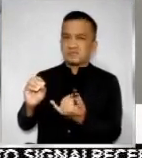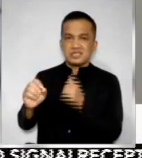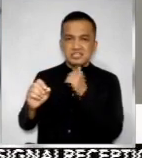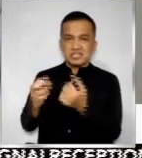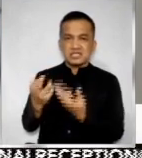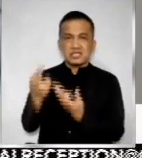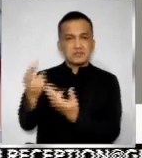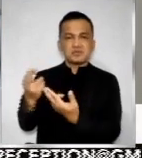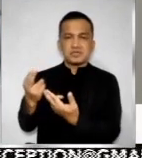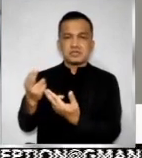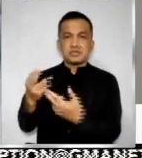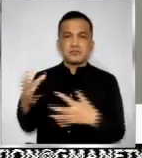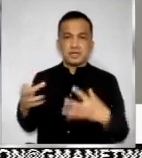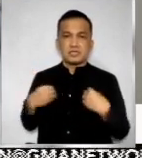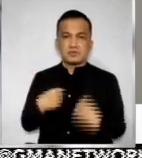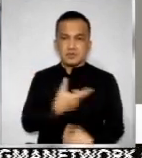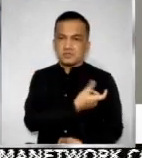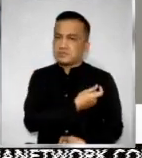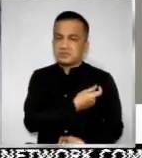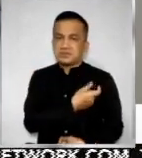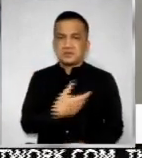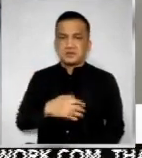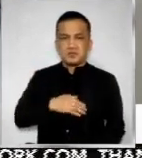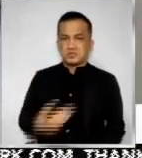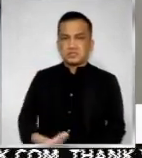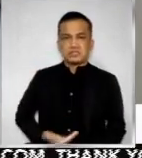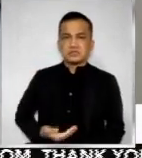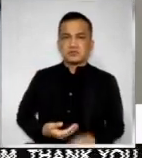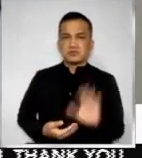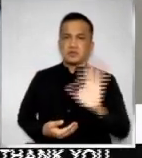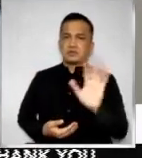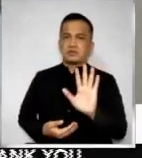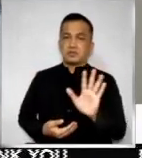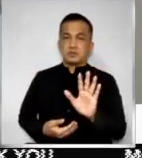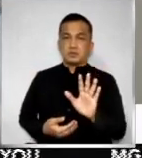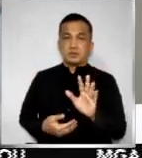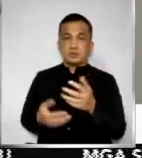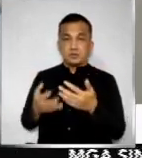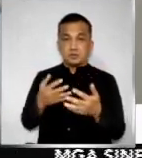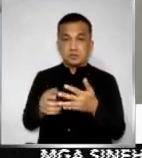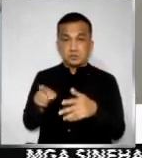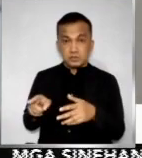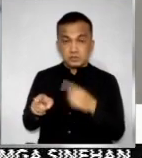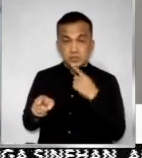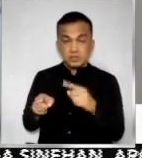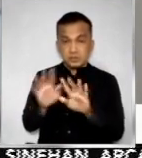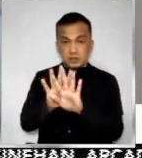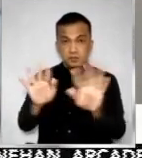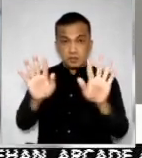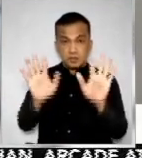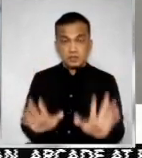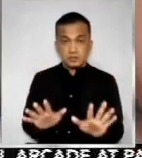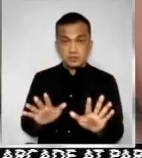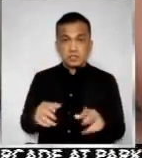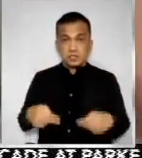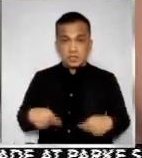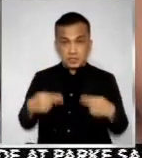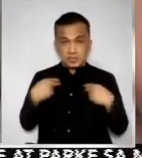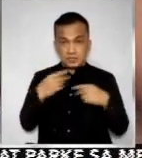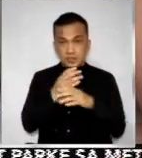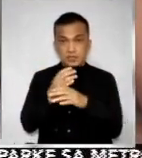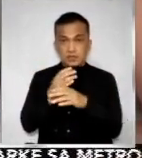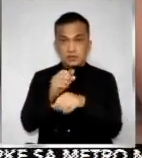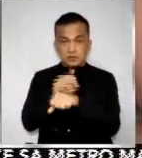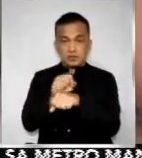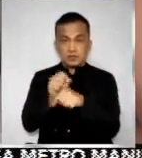COVID vaccine ang mga buntis maliban kung sila ay tinatawag na mga frontliners or healthcare workers. Kulang pa